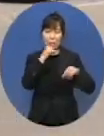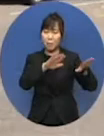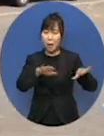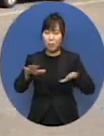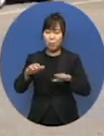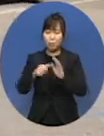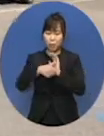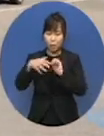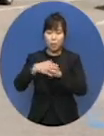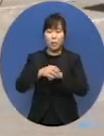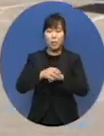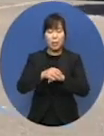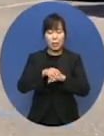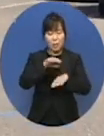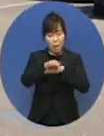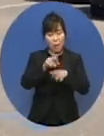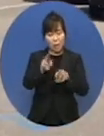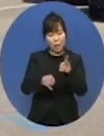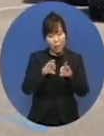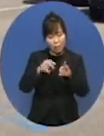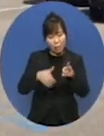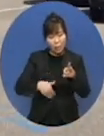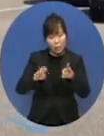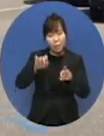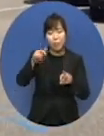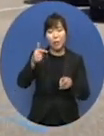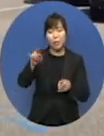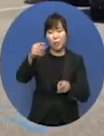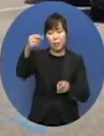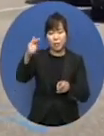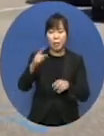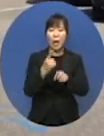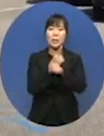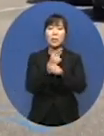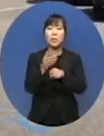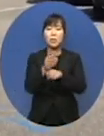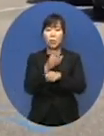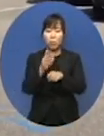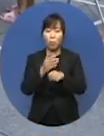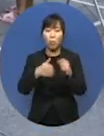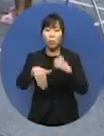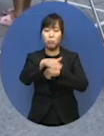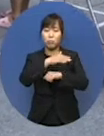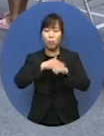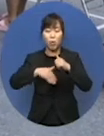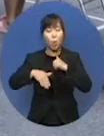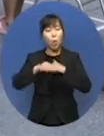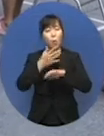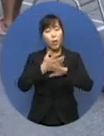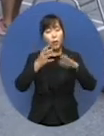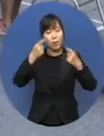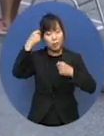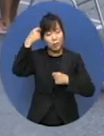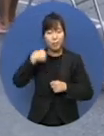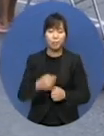유명하며 차나 기차를 타고 가야 하지만 맨해튼에서 1시간 거리로 이국적인 분위기를 만끽할 수